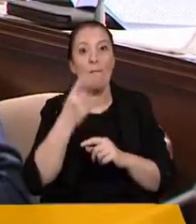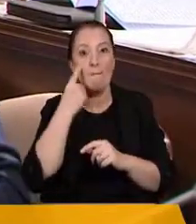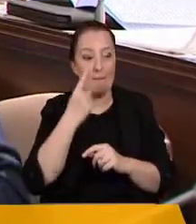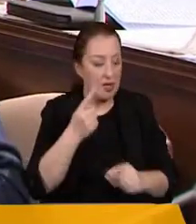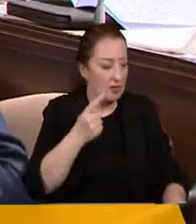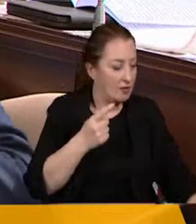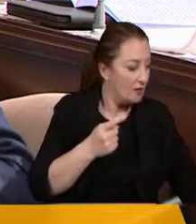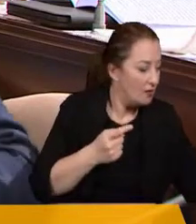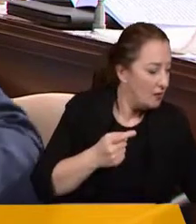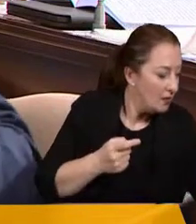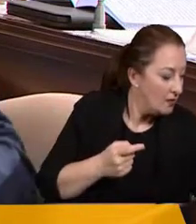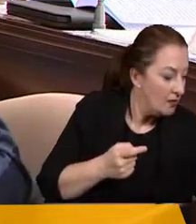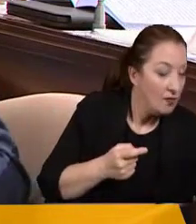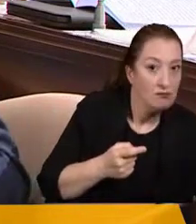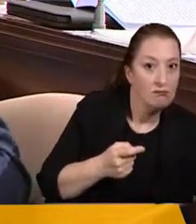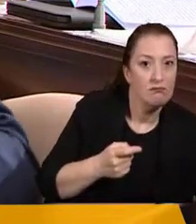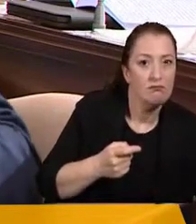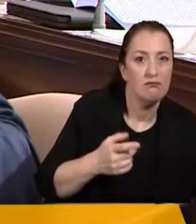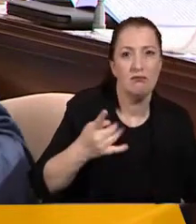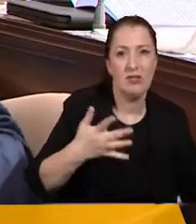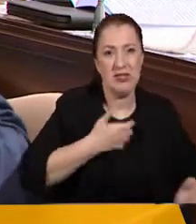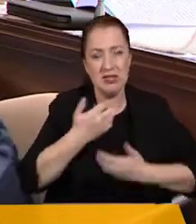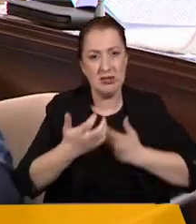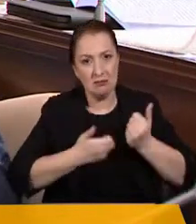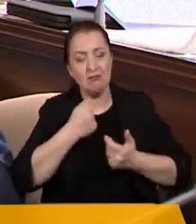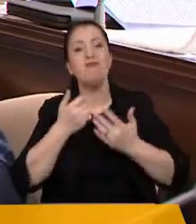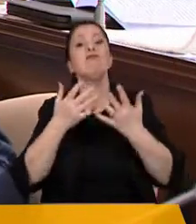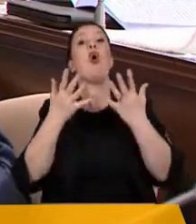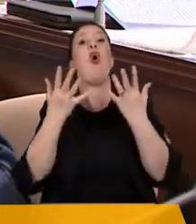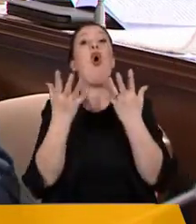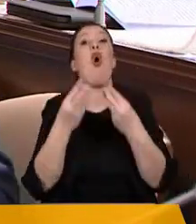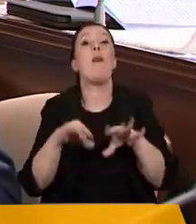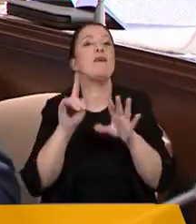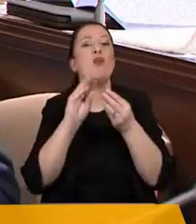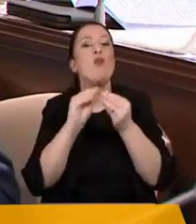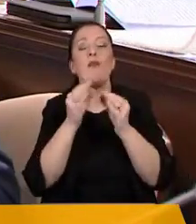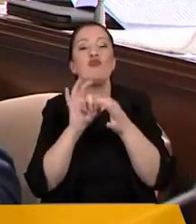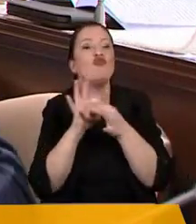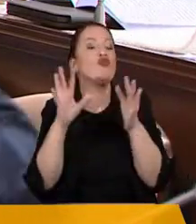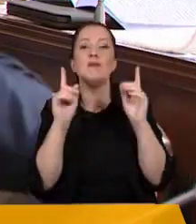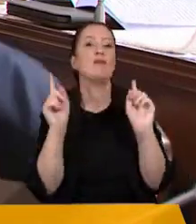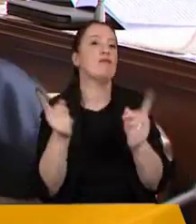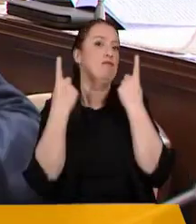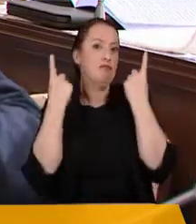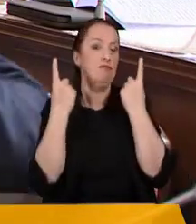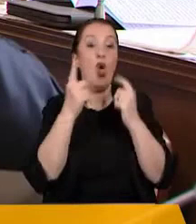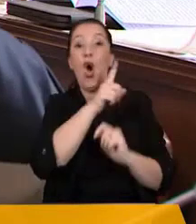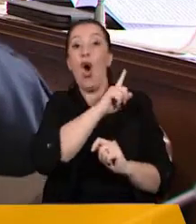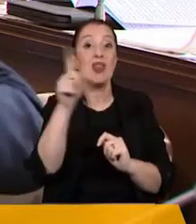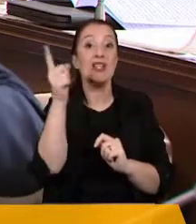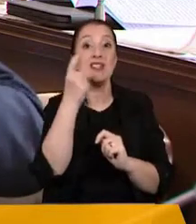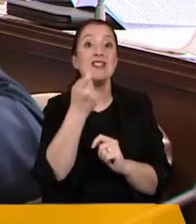Çünkü derdiniz, tasanız, kederiniz olmazsa bir problemi çözemezsiniz.